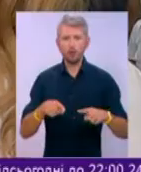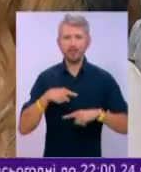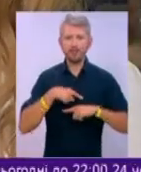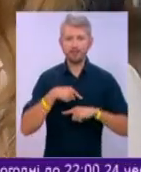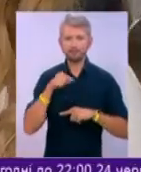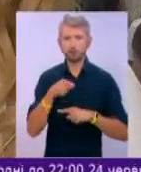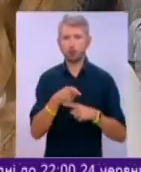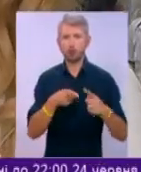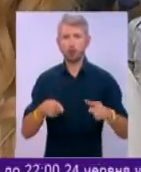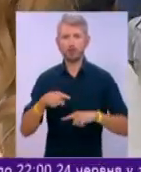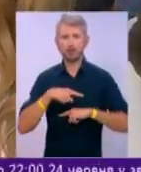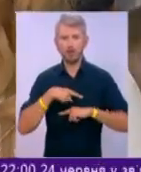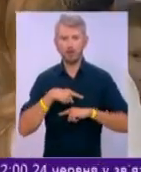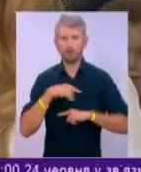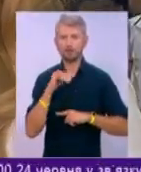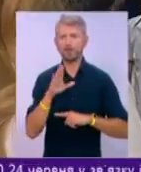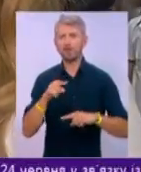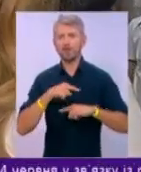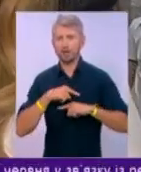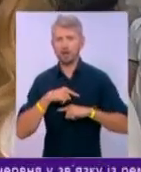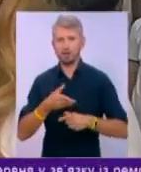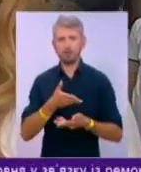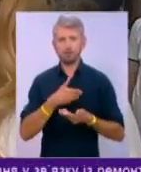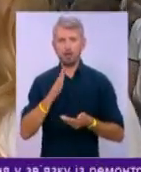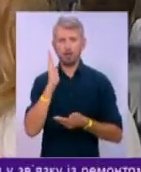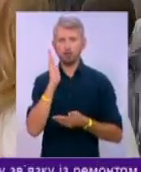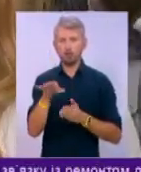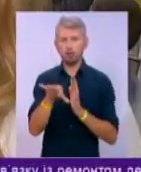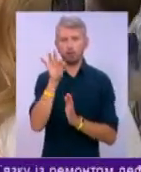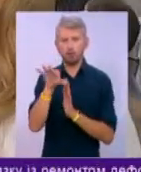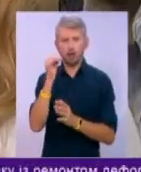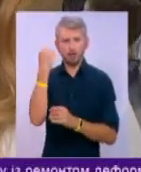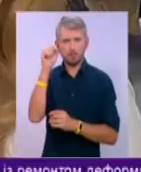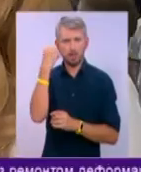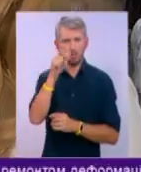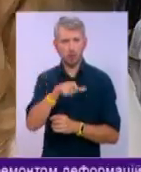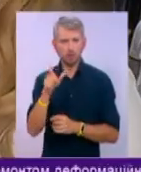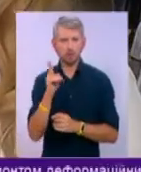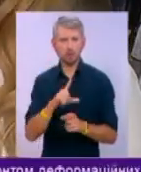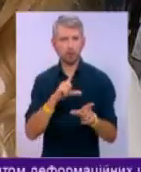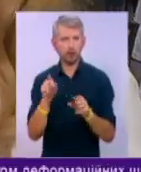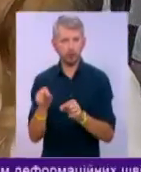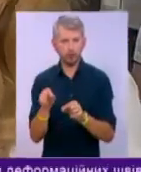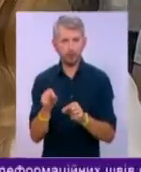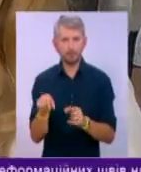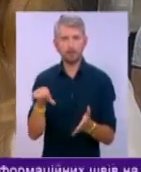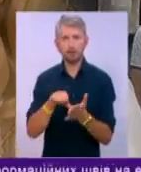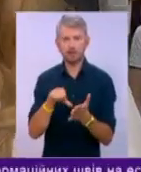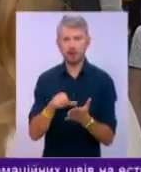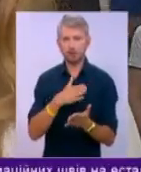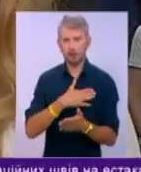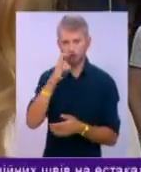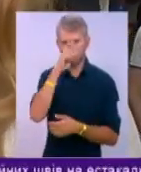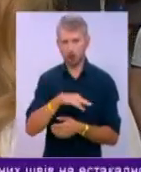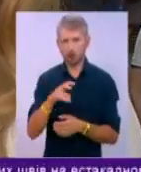цьому полуфіналі, і в фіналі ми будемо вибирати переможців, які поїдуть представляти нашу